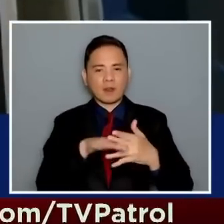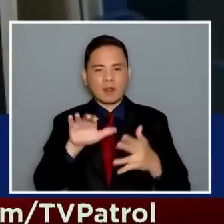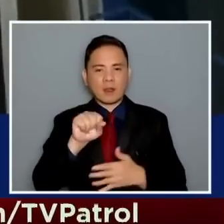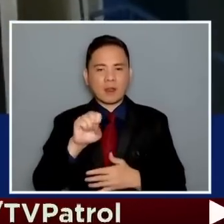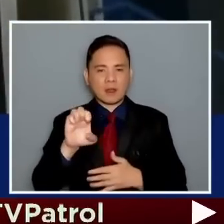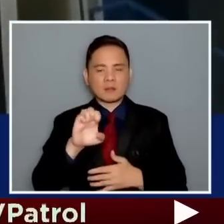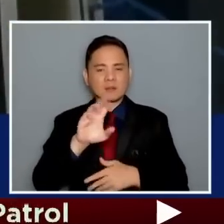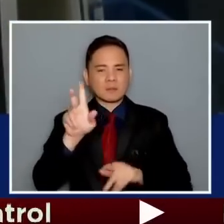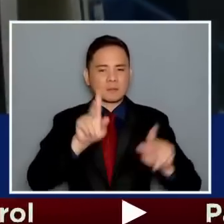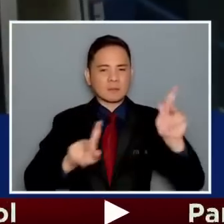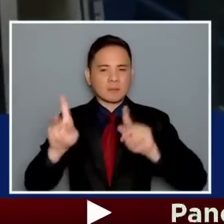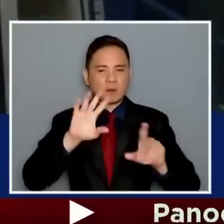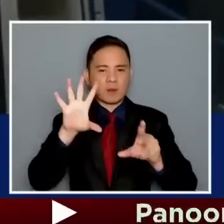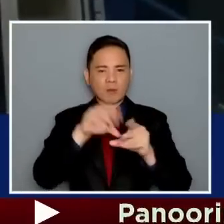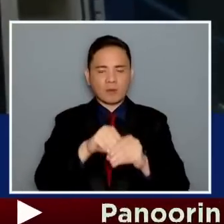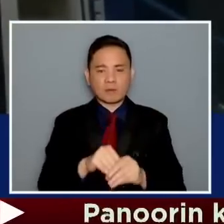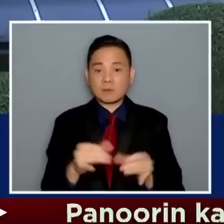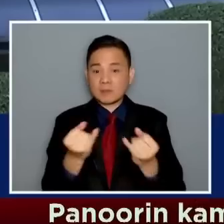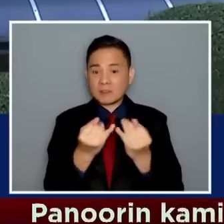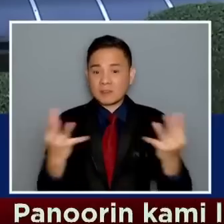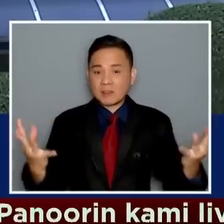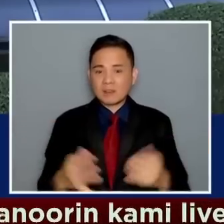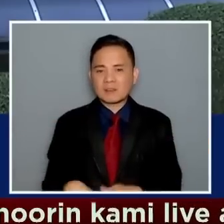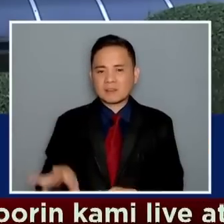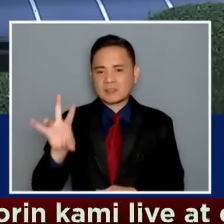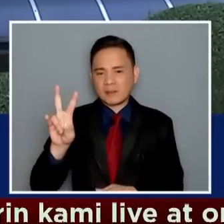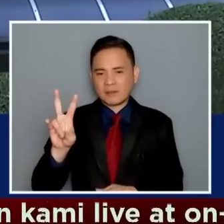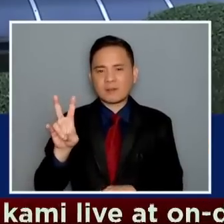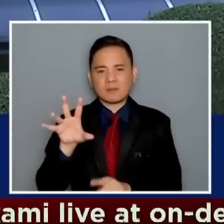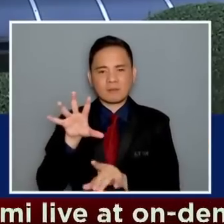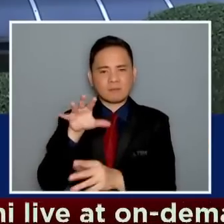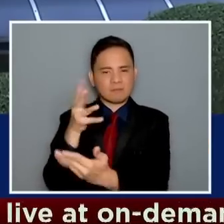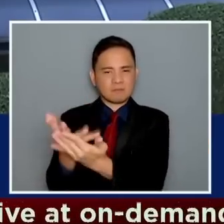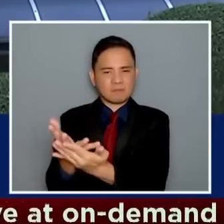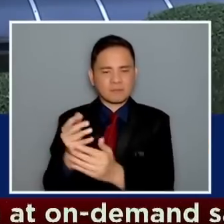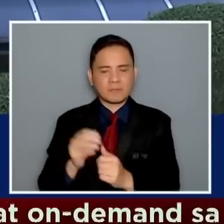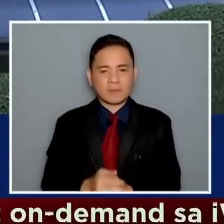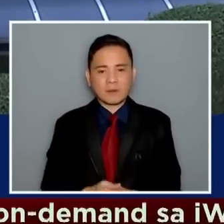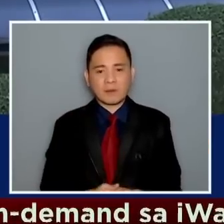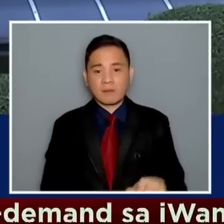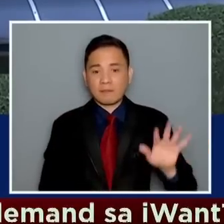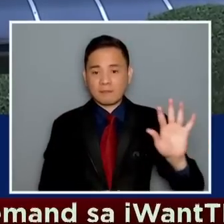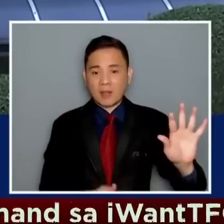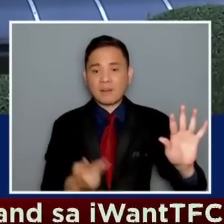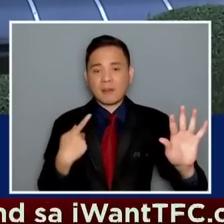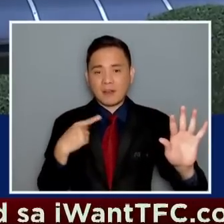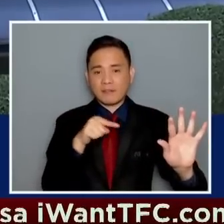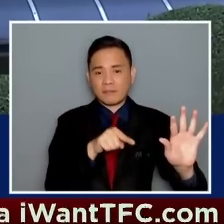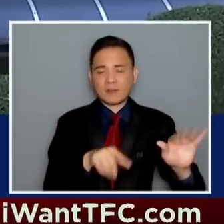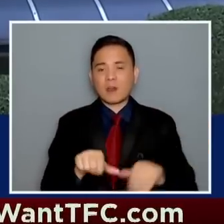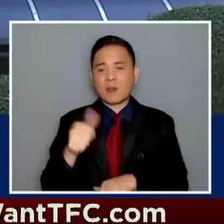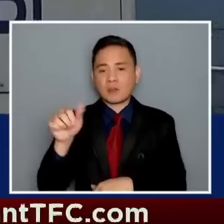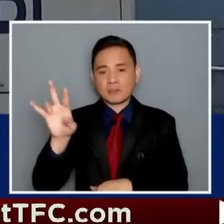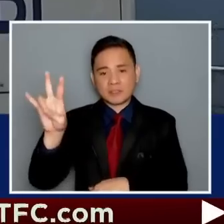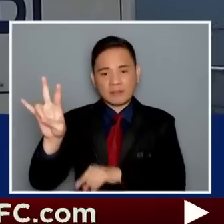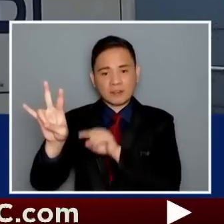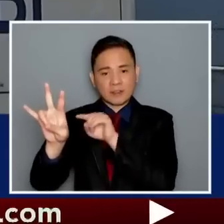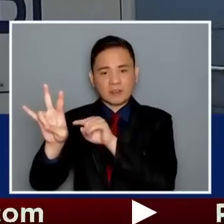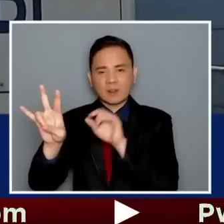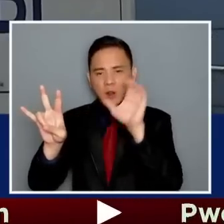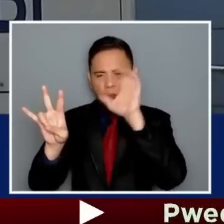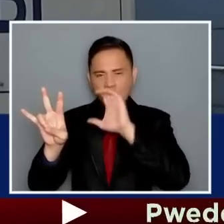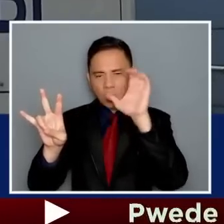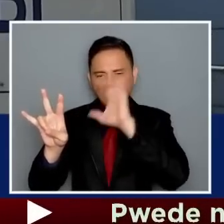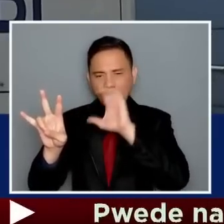kung saan pito ang nasa kustudiya nila. Nasa NBI naman ang 5 sa mga sangkot at 7 pa ang pinaghahanap.